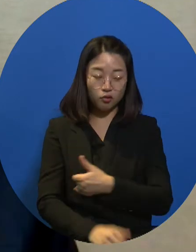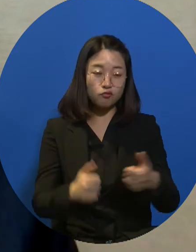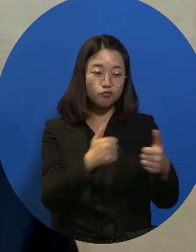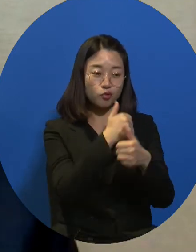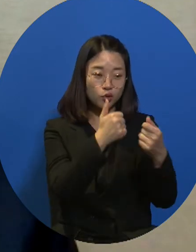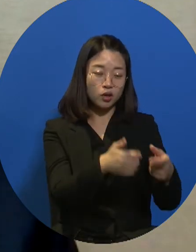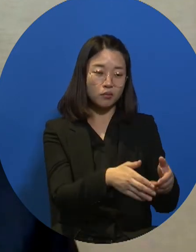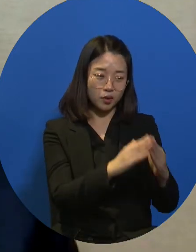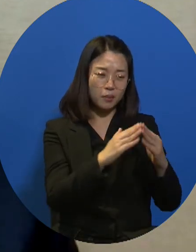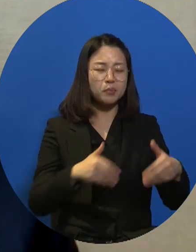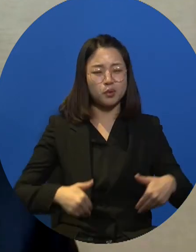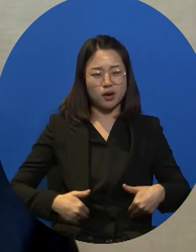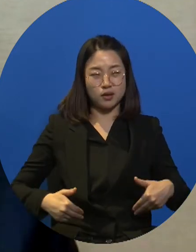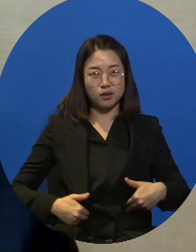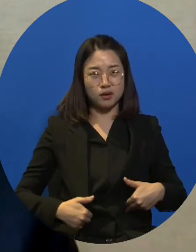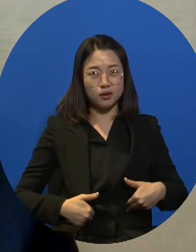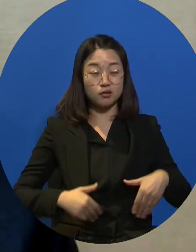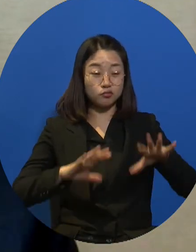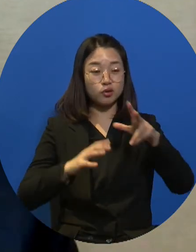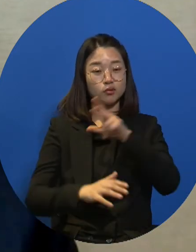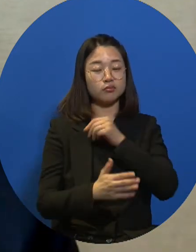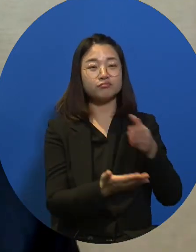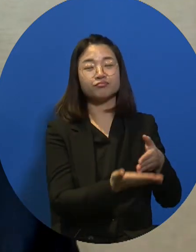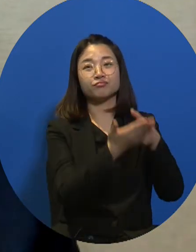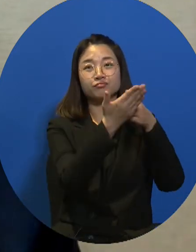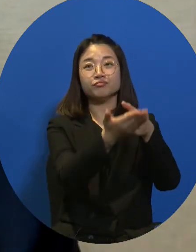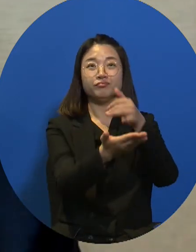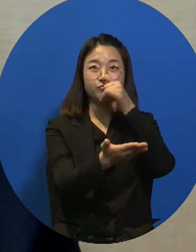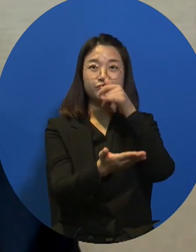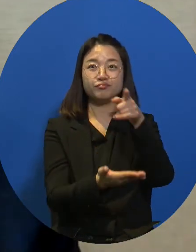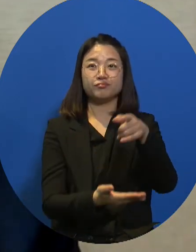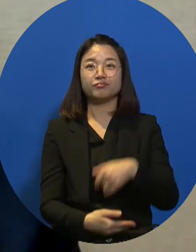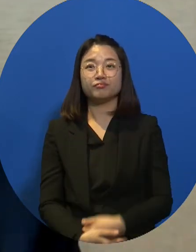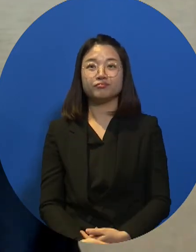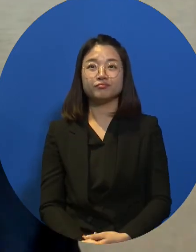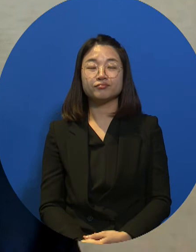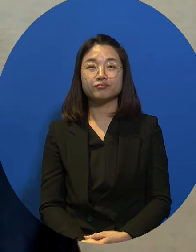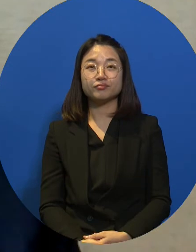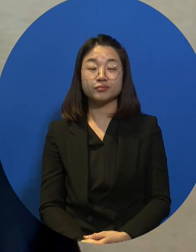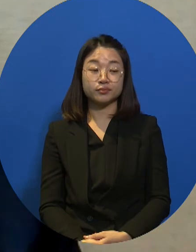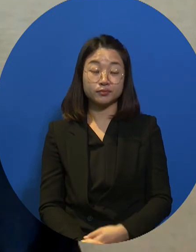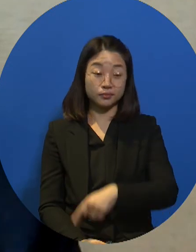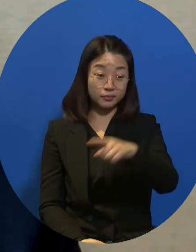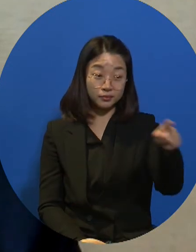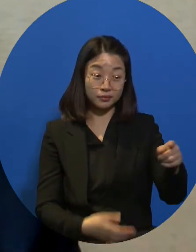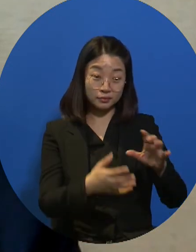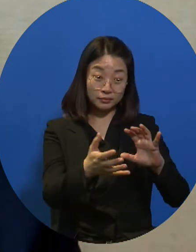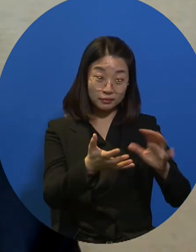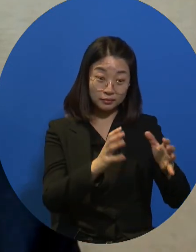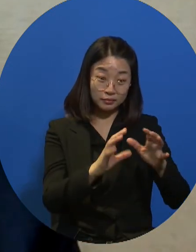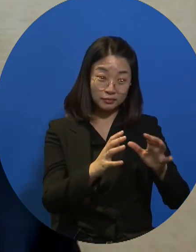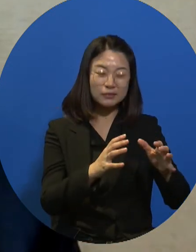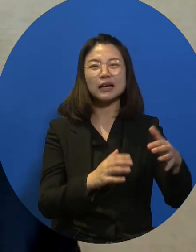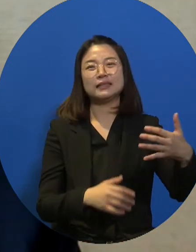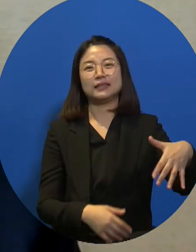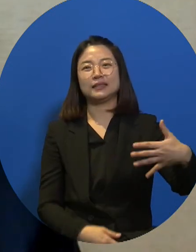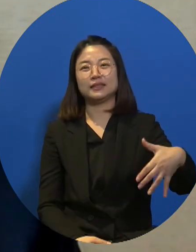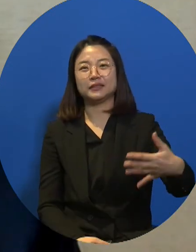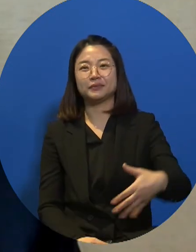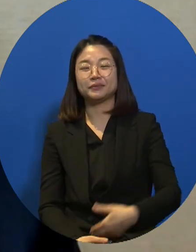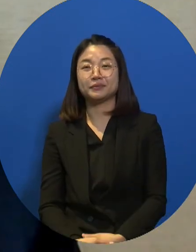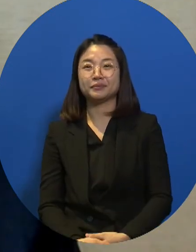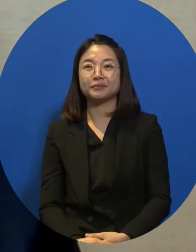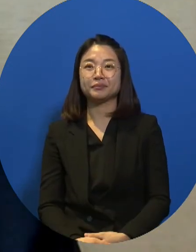된다, 이런 주장도 좀 제기되고 있는 것 같아요. 근데 현실적으로는 지금 논의가 활발하게 이루어지고 있지는 않은 상황인